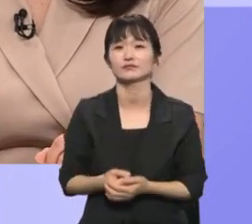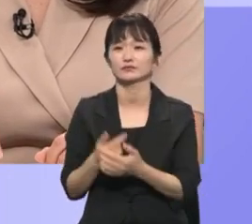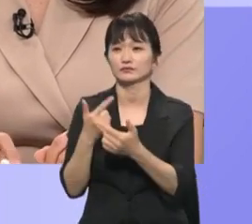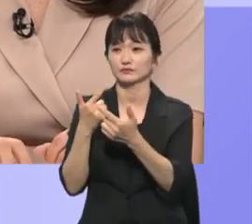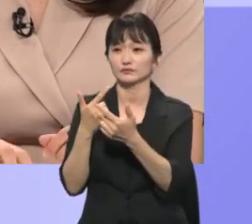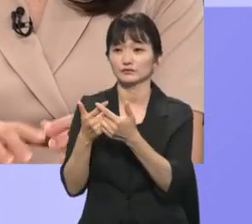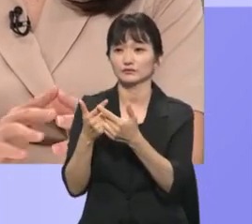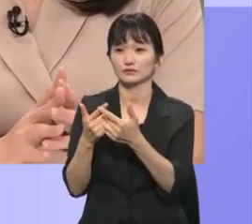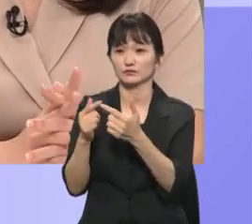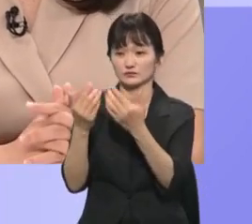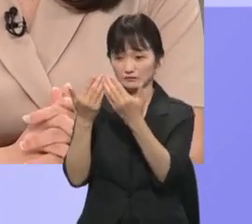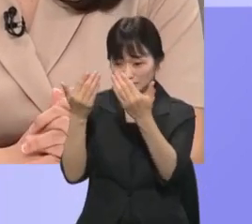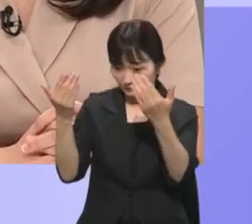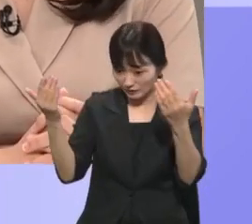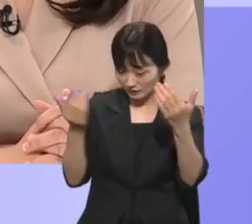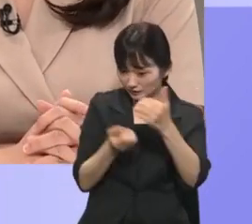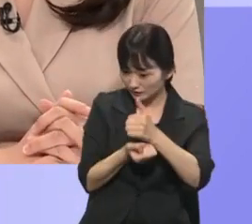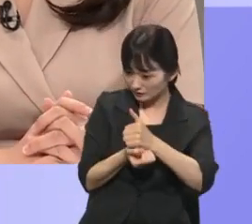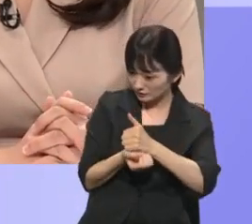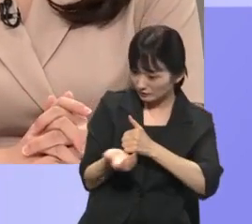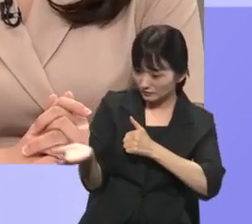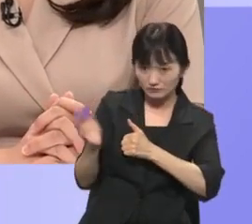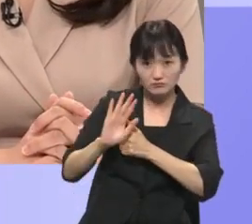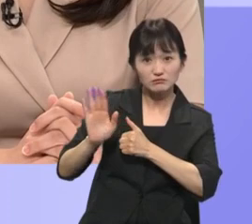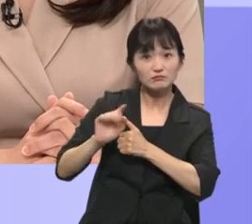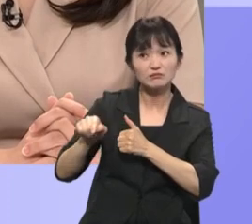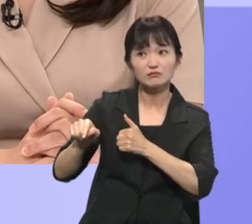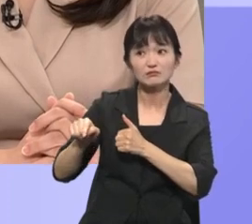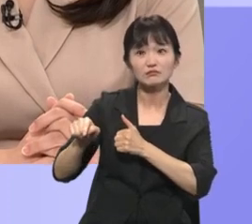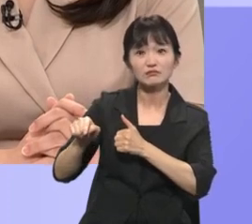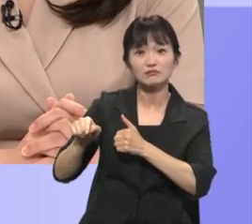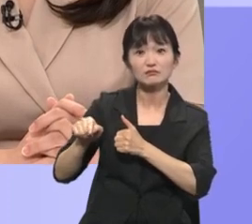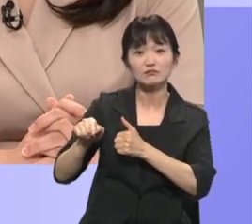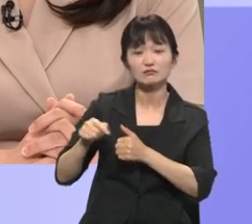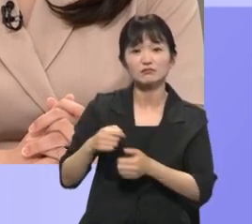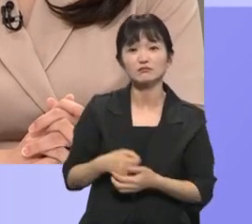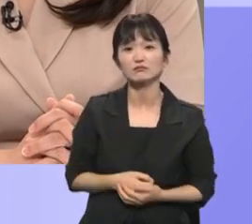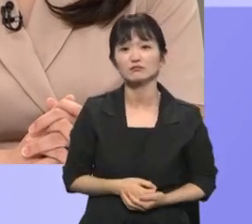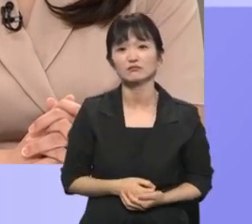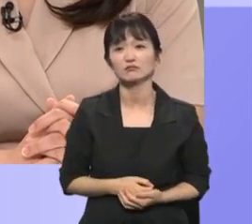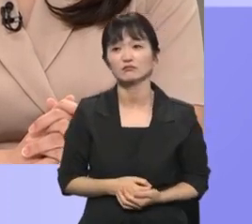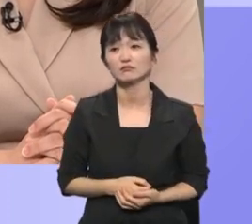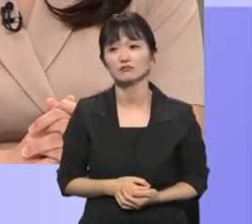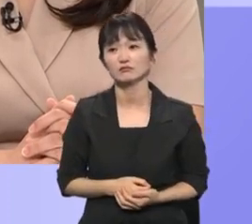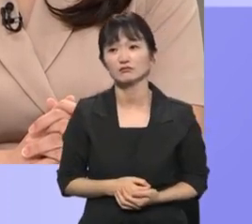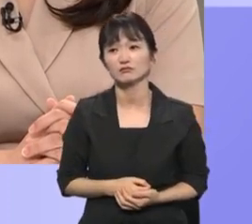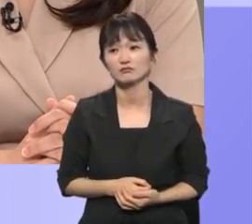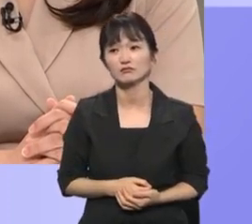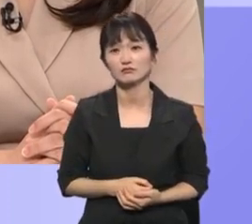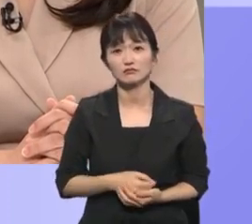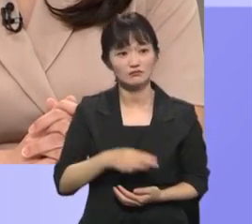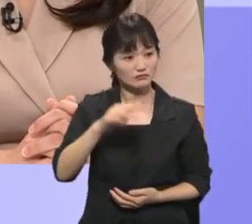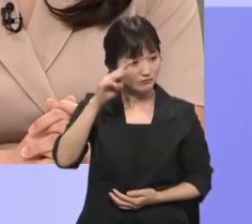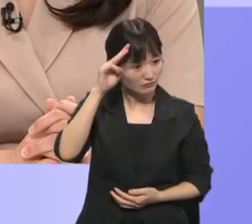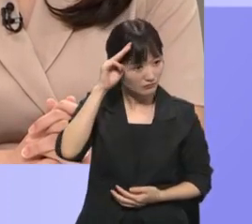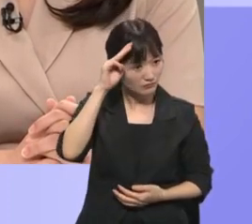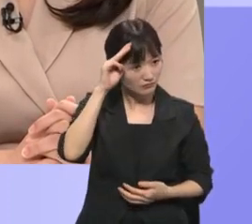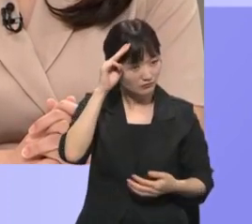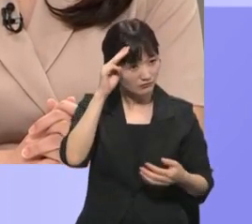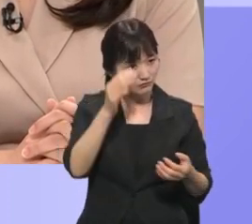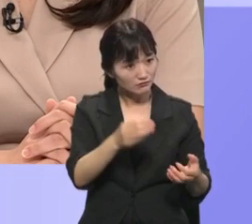엑스포에 영향을 주지 않을 거라고 생각한다고 하는데 그 부분도 조금 영향을 부산에서